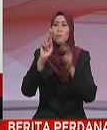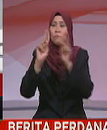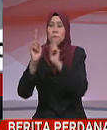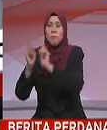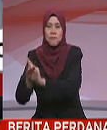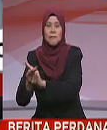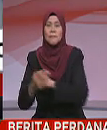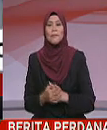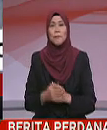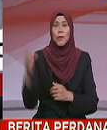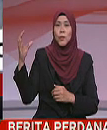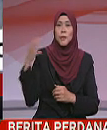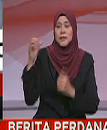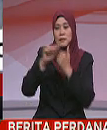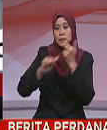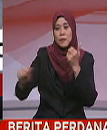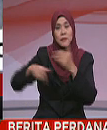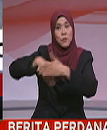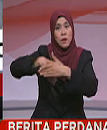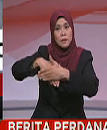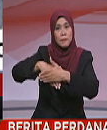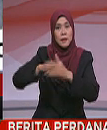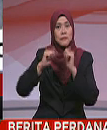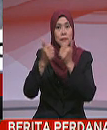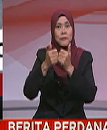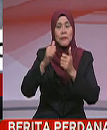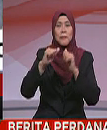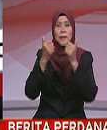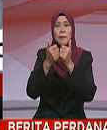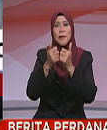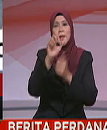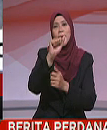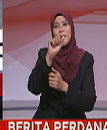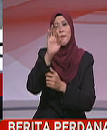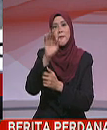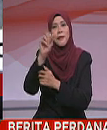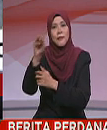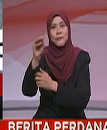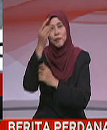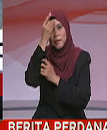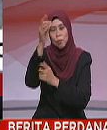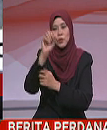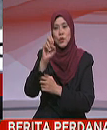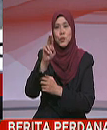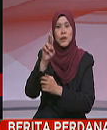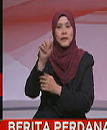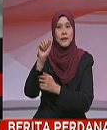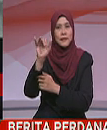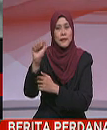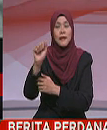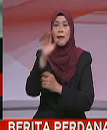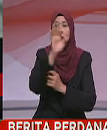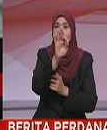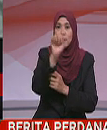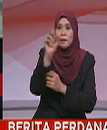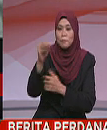perubahan. Pengerusi Jawatankuasa Bola Sepak Wanita Persatuan Bola Sepak Malaysia FAM, Datuk Suraya Yaakob pula berkata, FAM